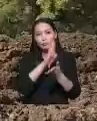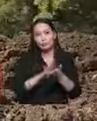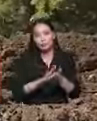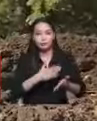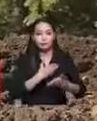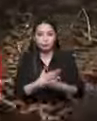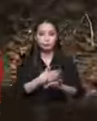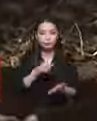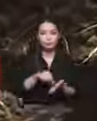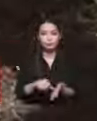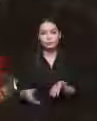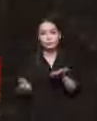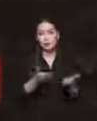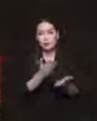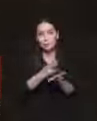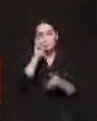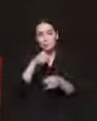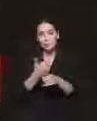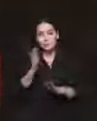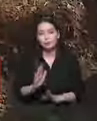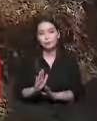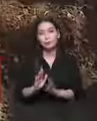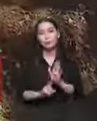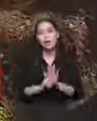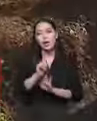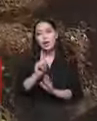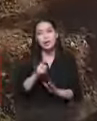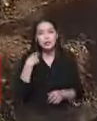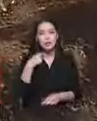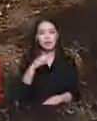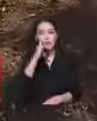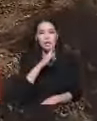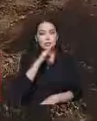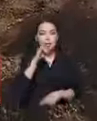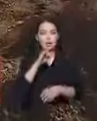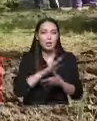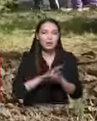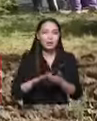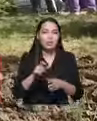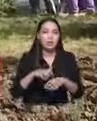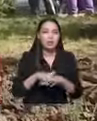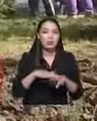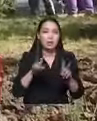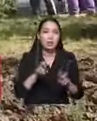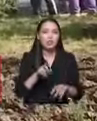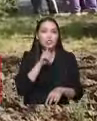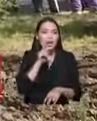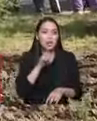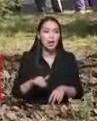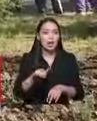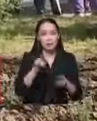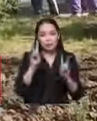қатысуға шақырды. Мемлекет басшысының бастамасымен ұйымдастырылып жатқан «Таза Қазақстан» ауқымды шарасы елордада «Жасыл аймақ» деген атаумен